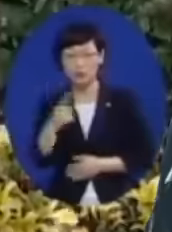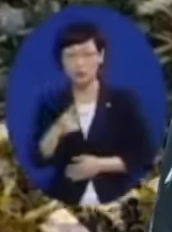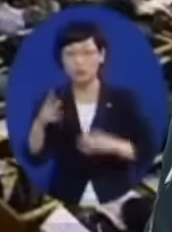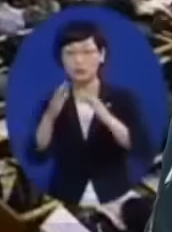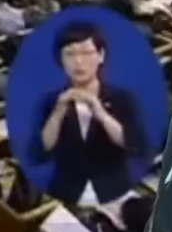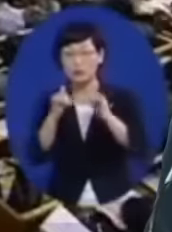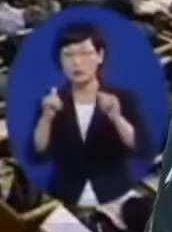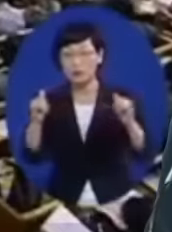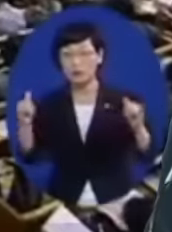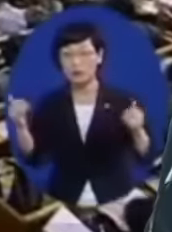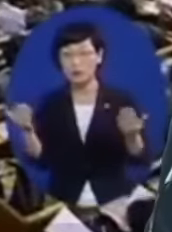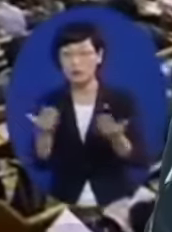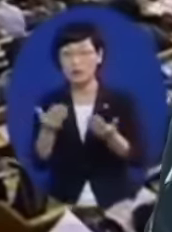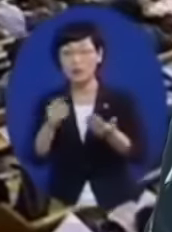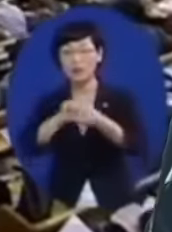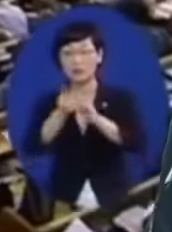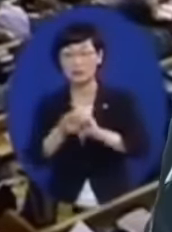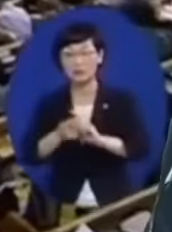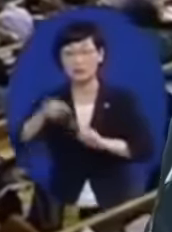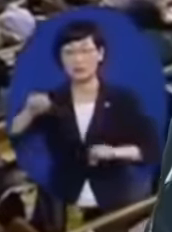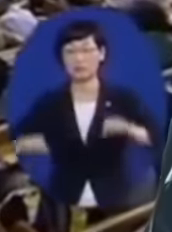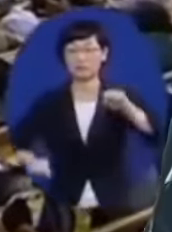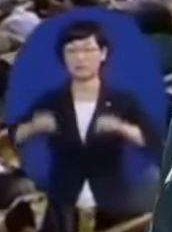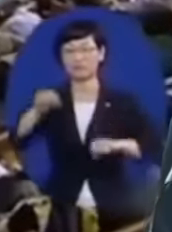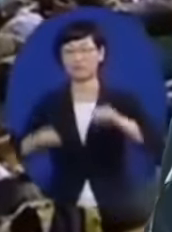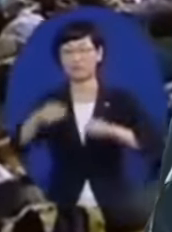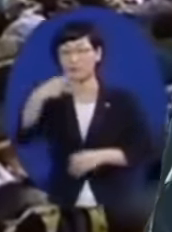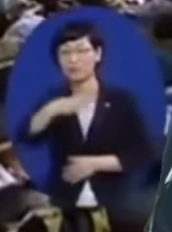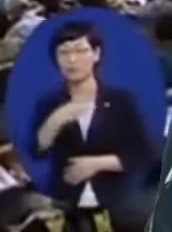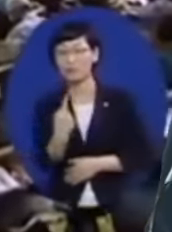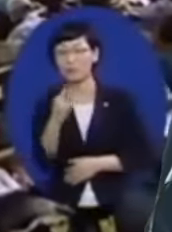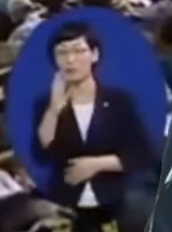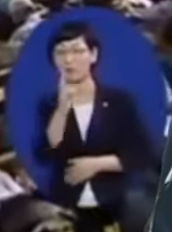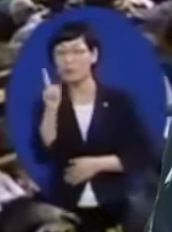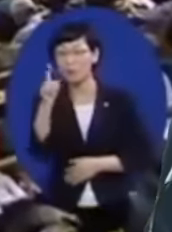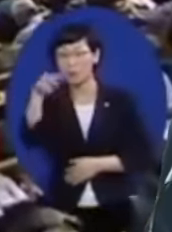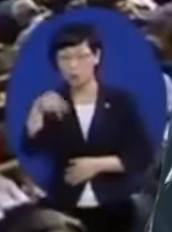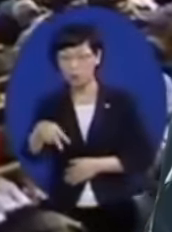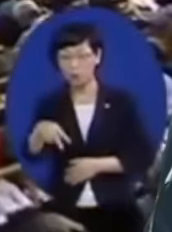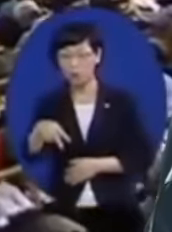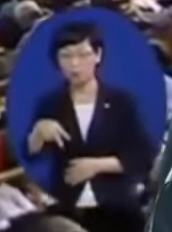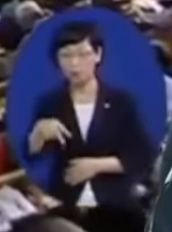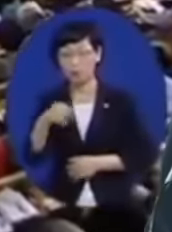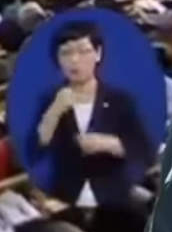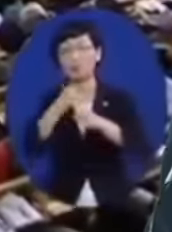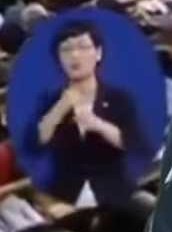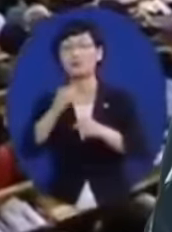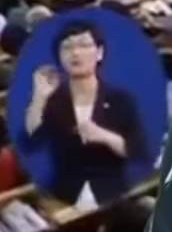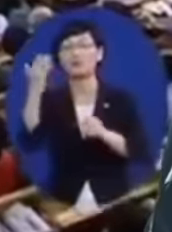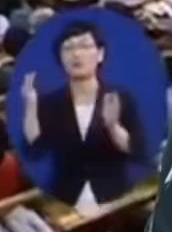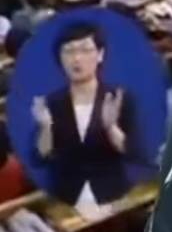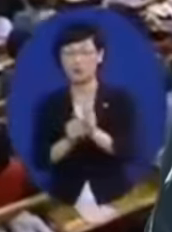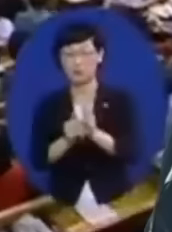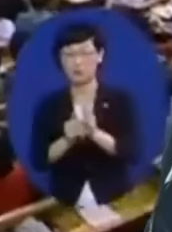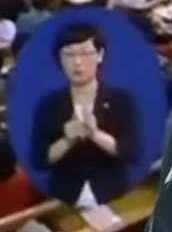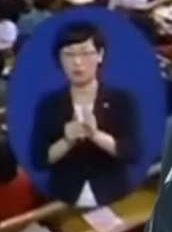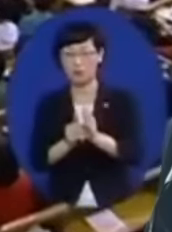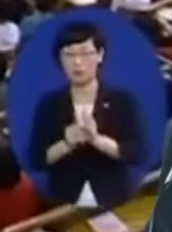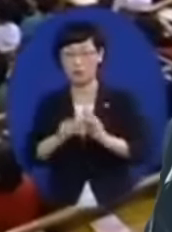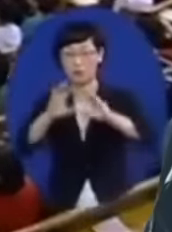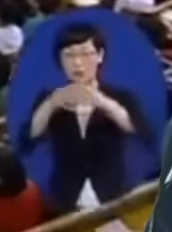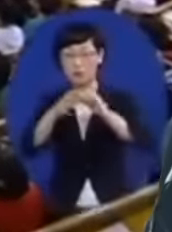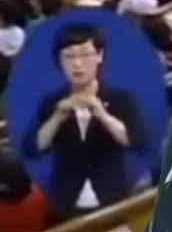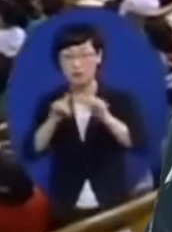인간의 일을 대신해 줄 로봇가 개발되기도 했습니다. 유전공학은